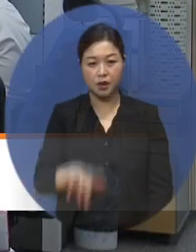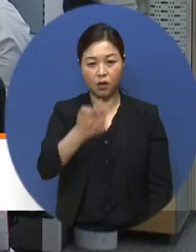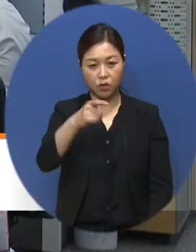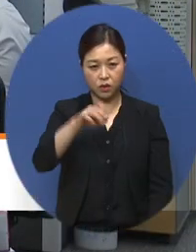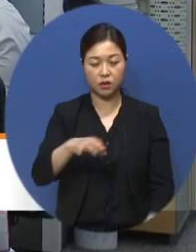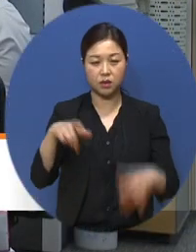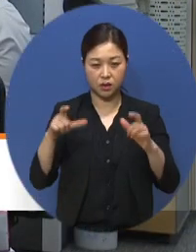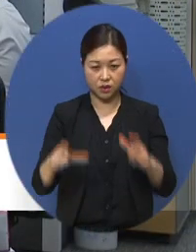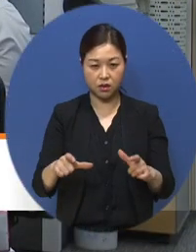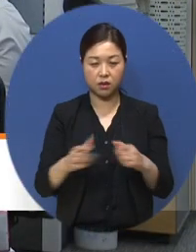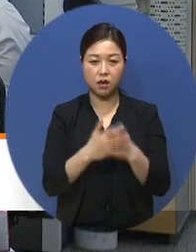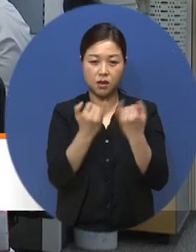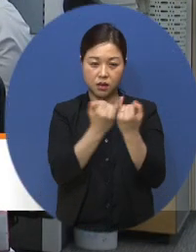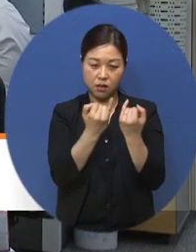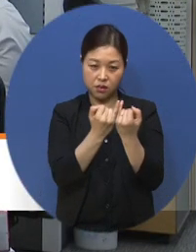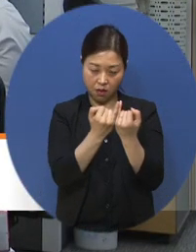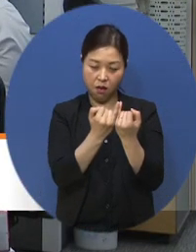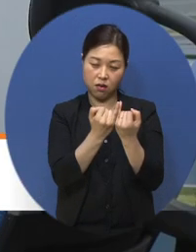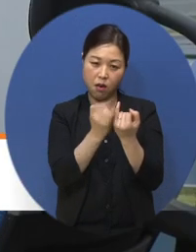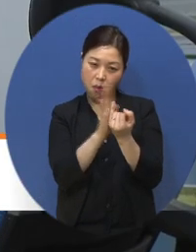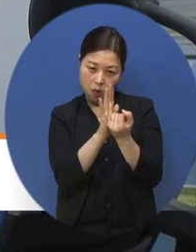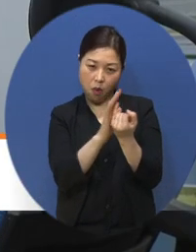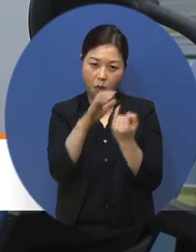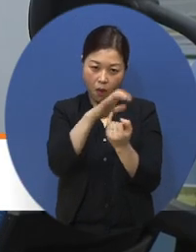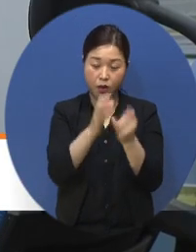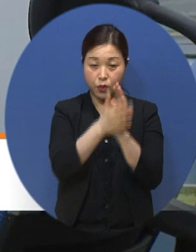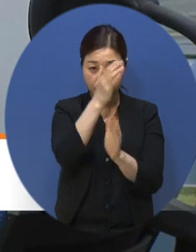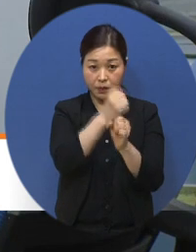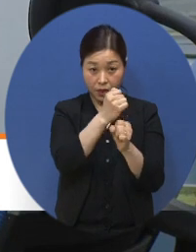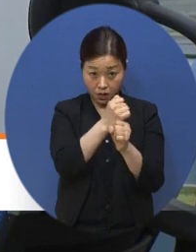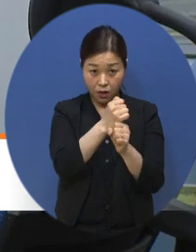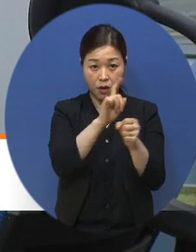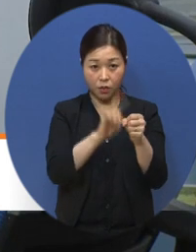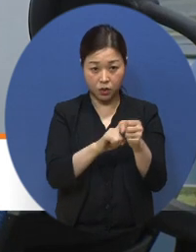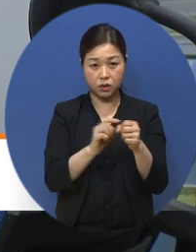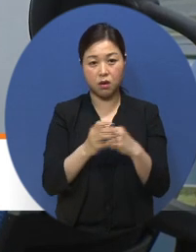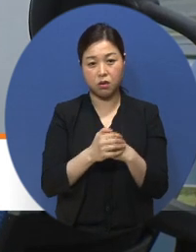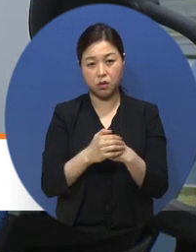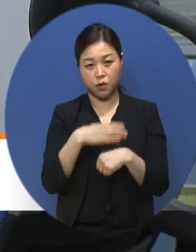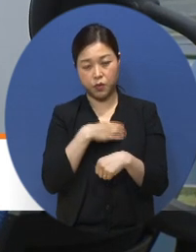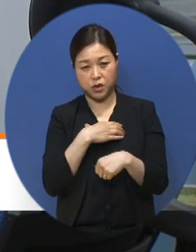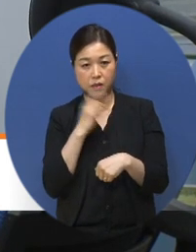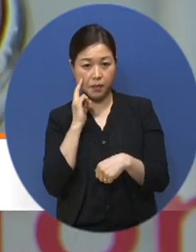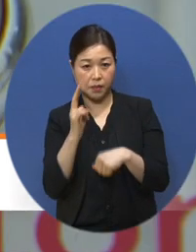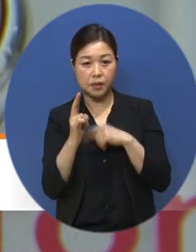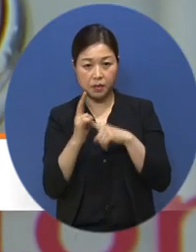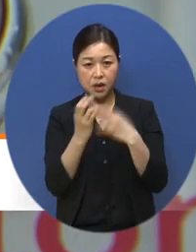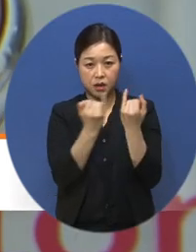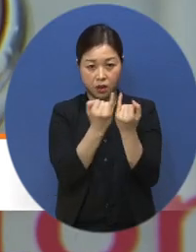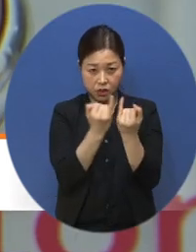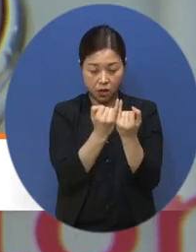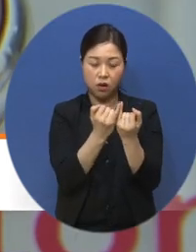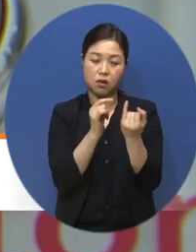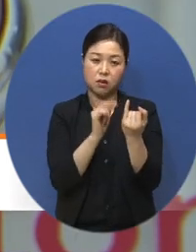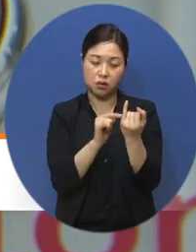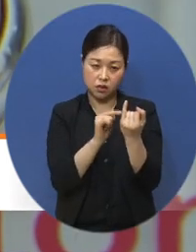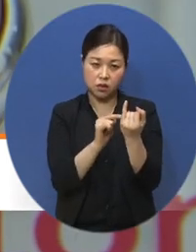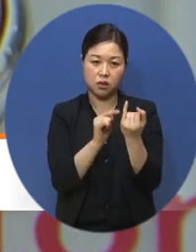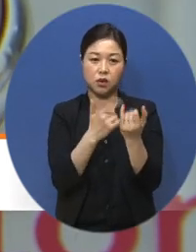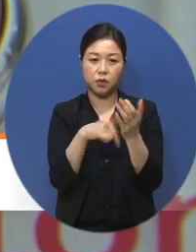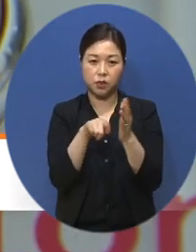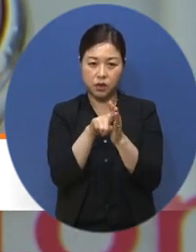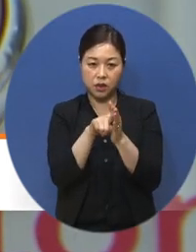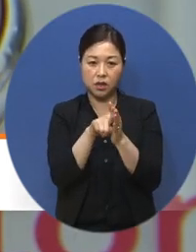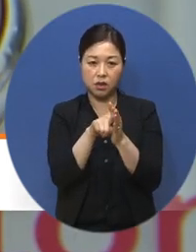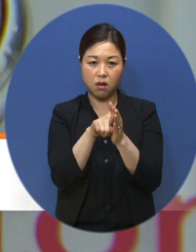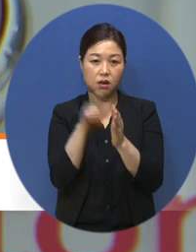고흥군이 여성 친화 도시 기반 조성 사업으로 범죄에 취약한 여성들을 위한 내 손안의 지킴이 스마트 안심터치 지원